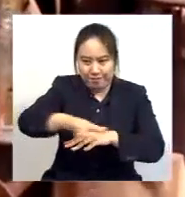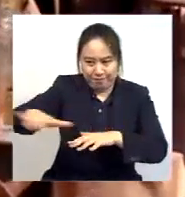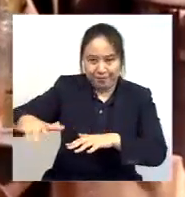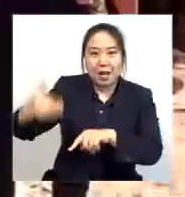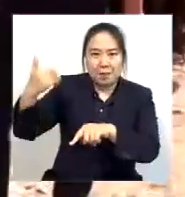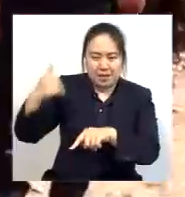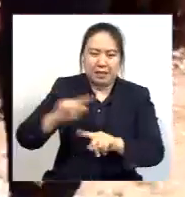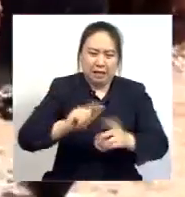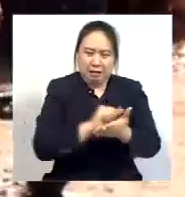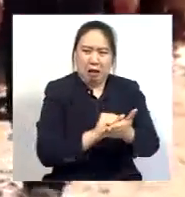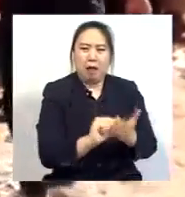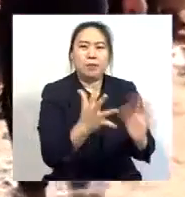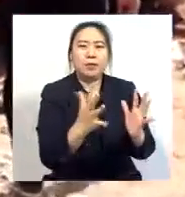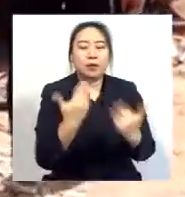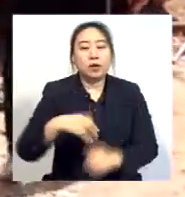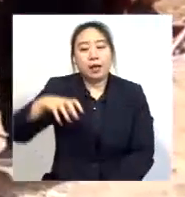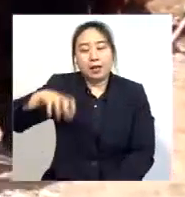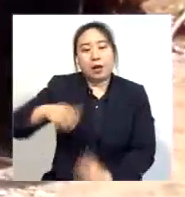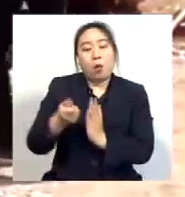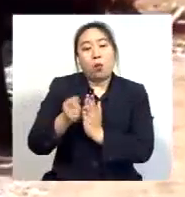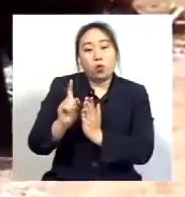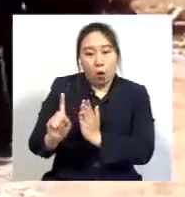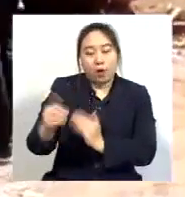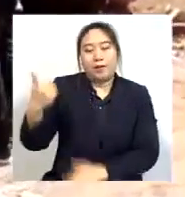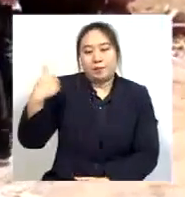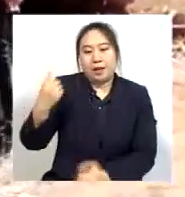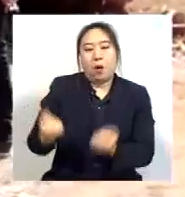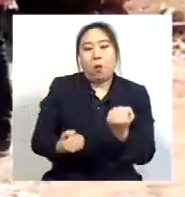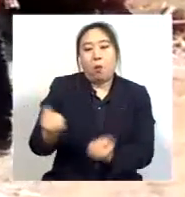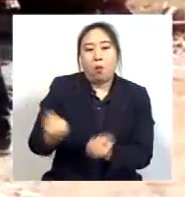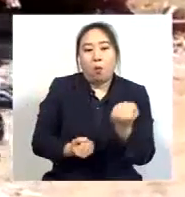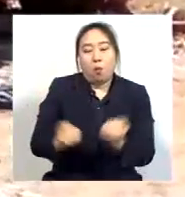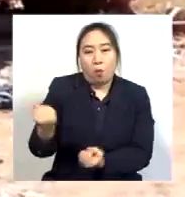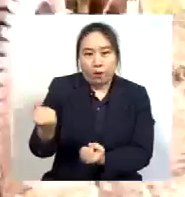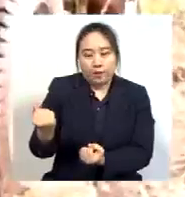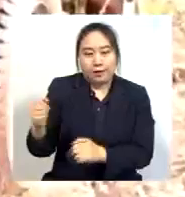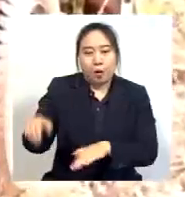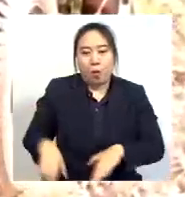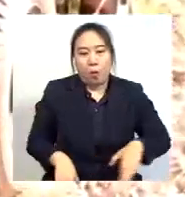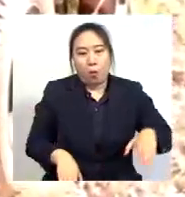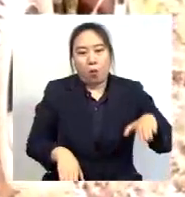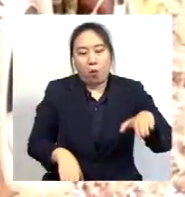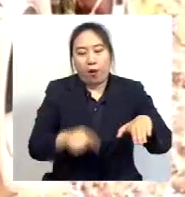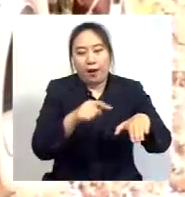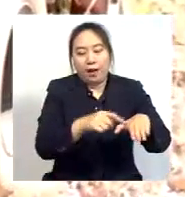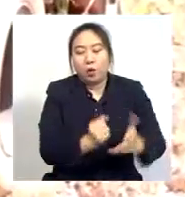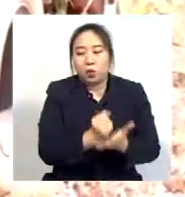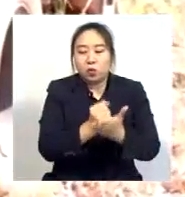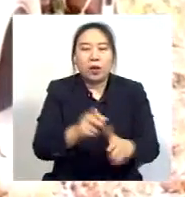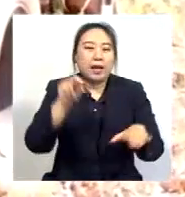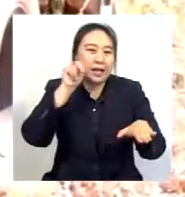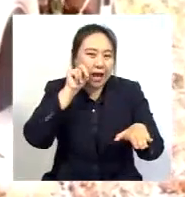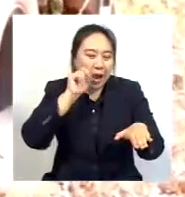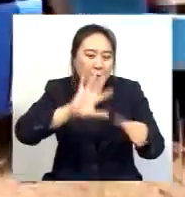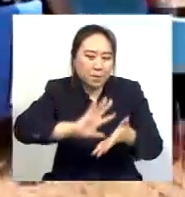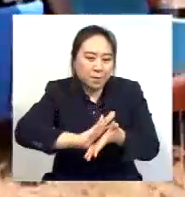างสำนักทรัพยากรน้ำบาดาลเขต10อุดรธานีเขาก็จะมีรถค่ะรถนี้จะทำหน้าที่ในการปรับปรุงคุณภาพน้ำร